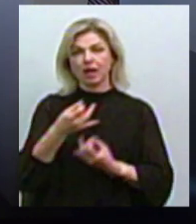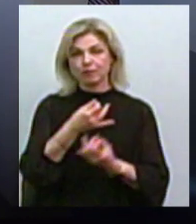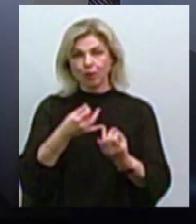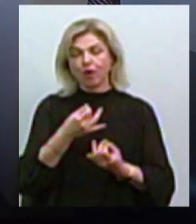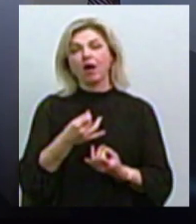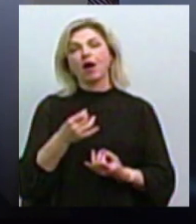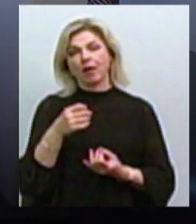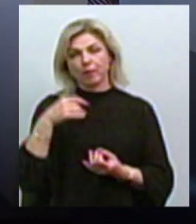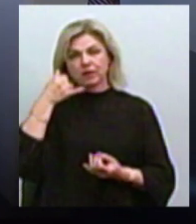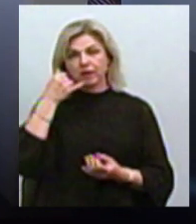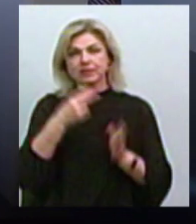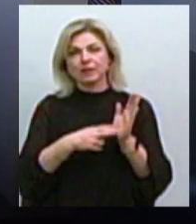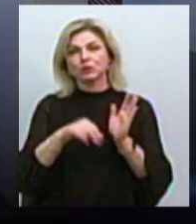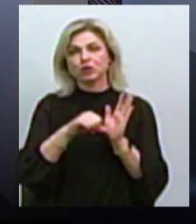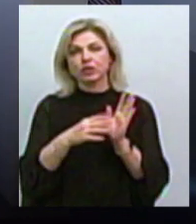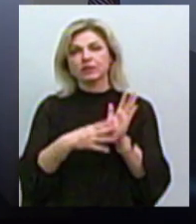телефоном